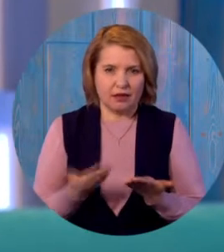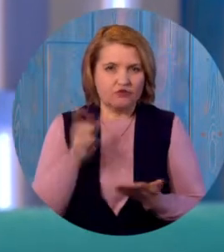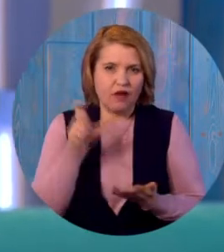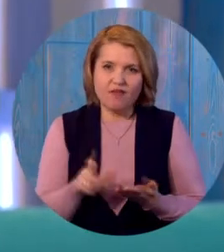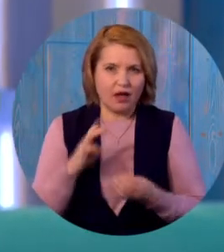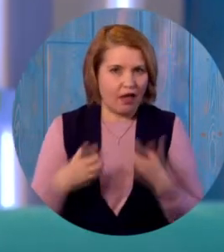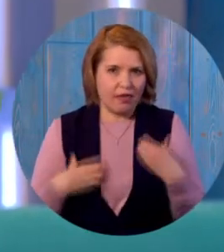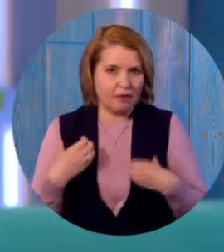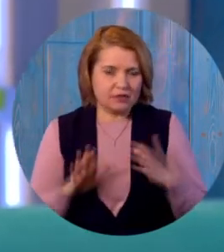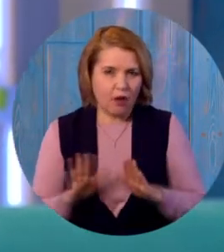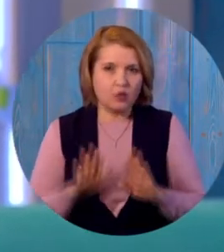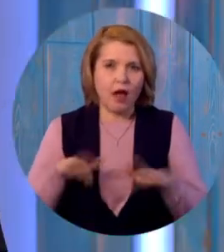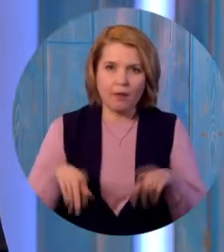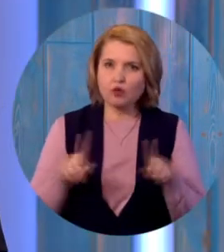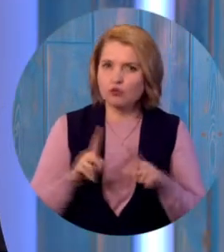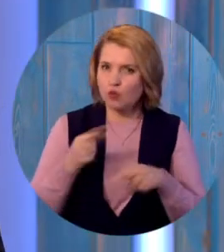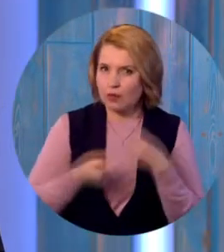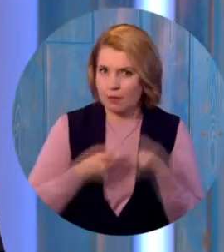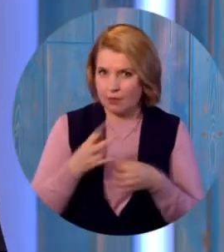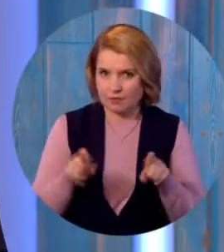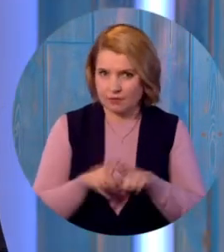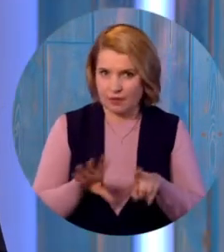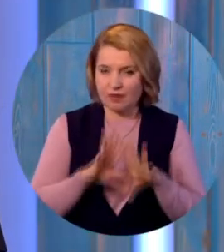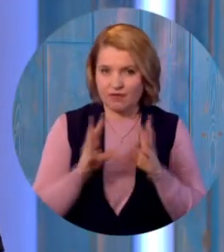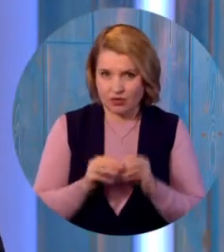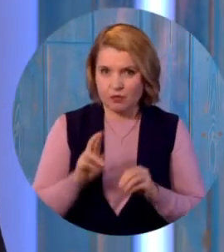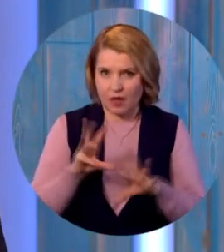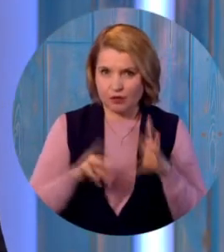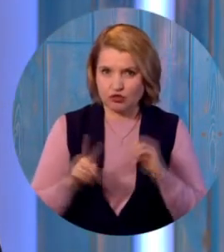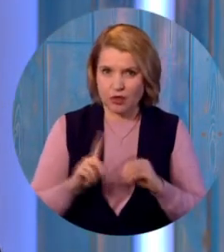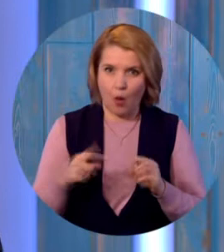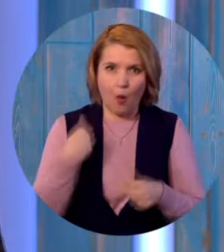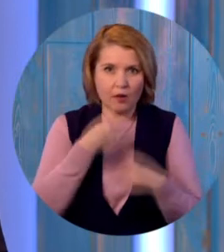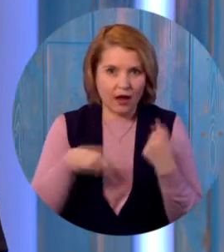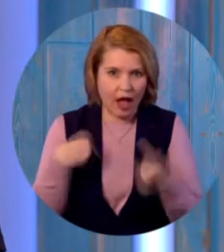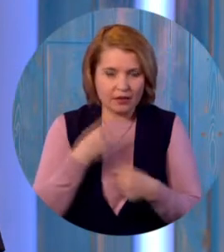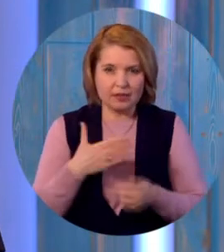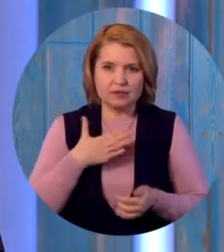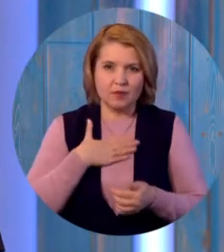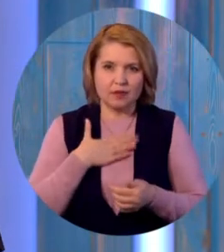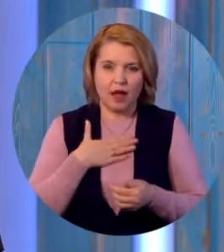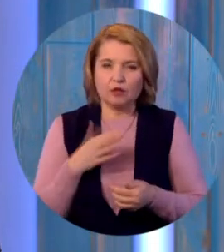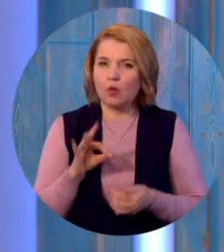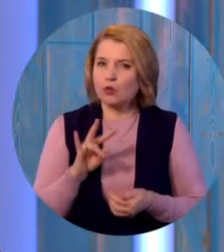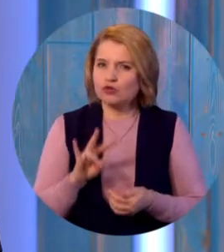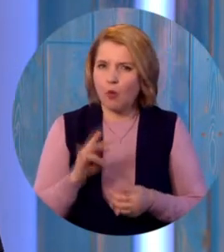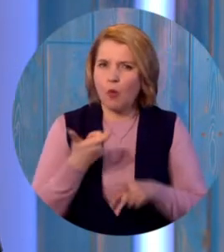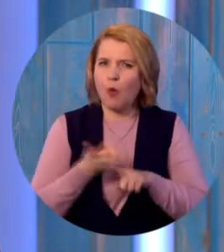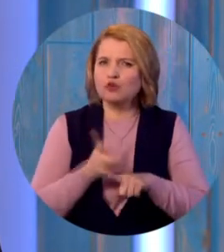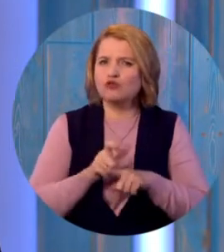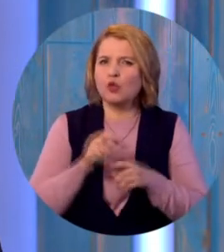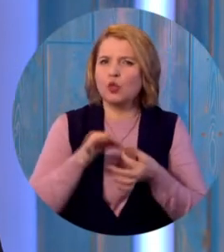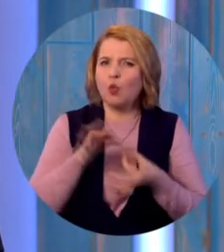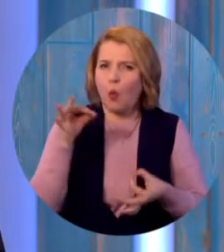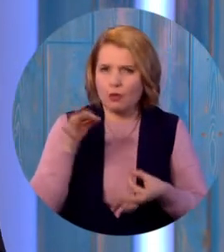момента что-то пошло не так? Конечно. Ну, вообще, я считаю, что организм наш, он очень, как вам объяснить, очень тонкий,